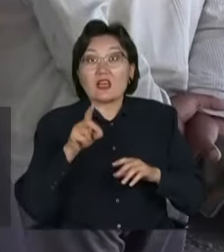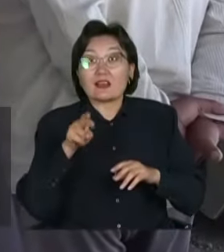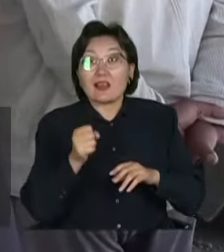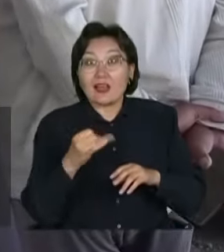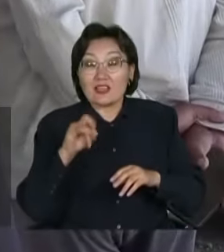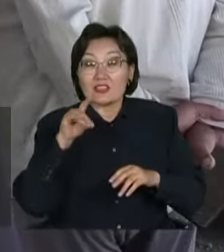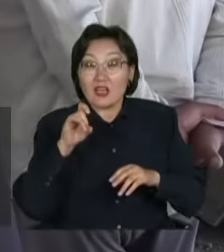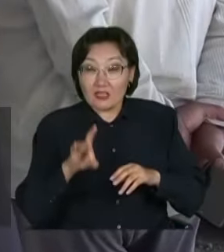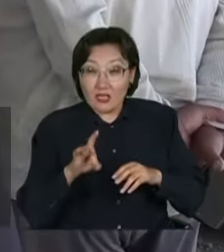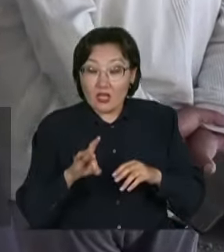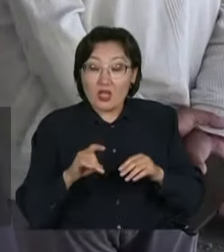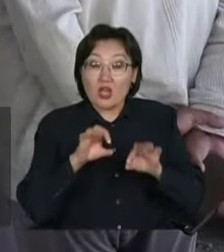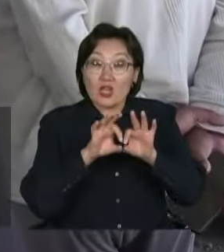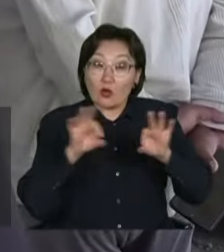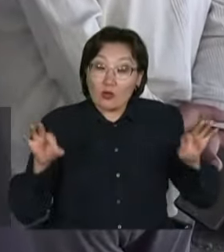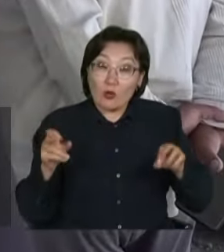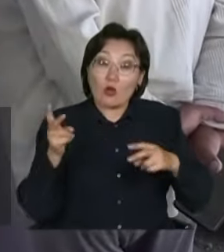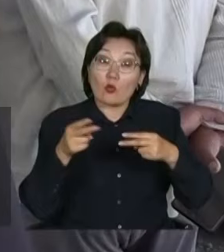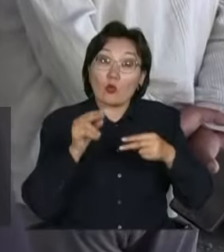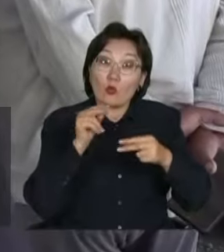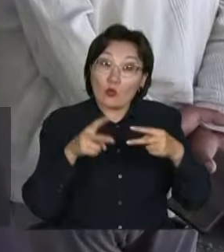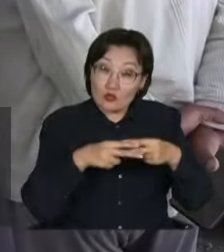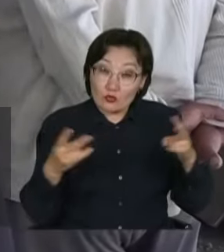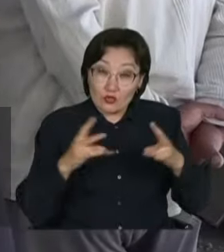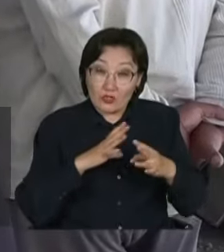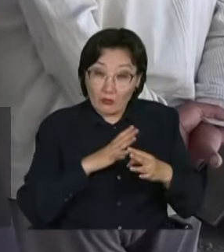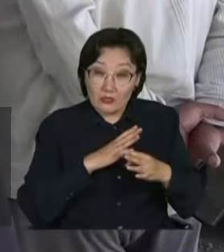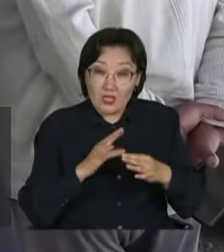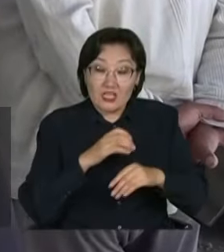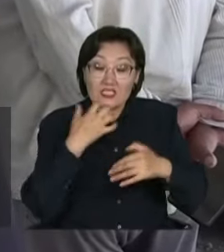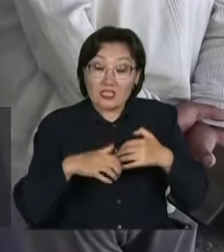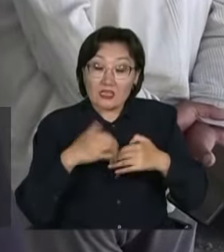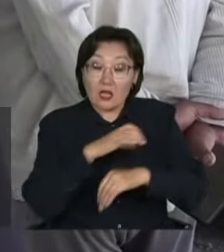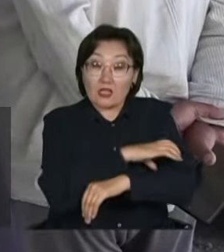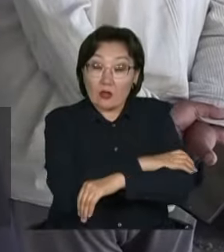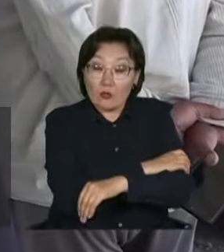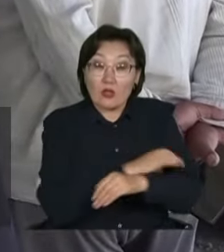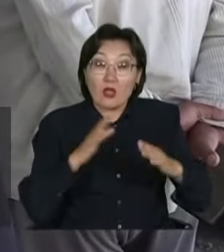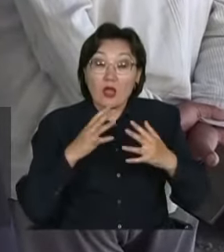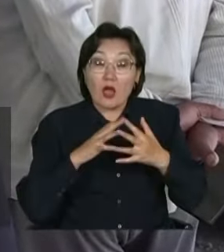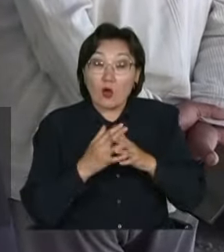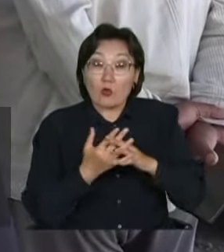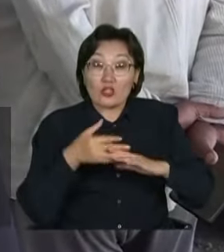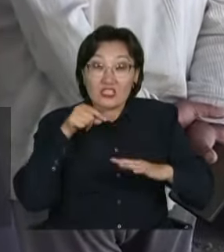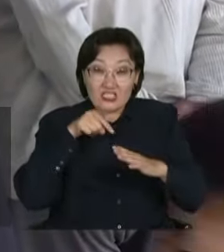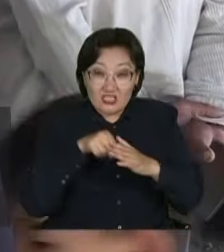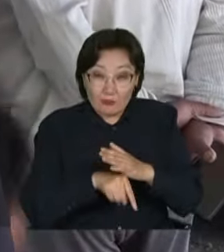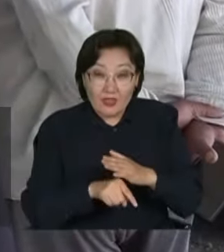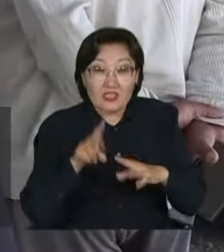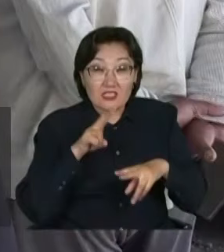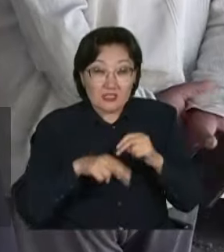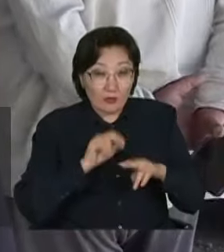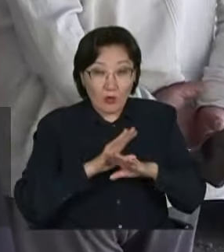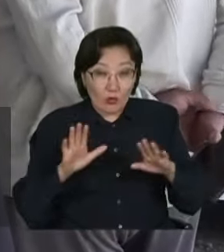средний давление. Тұрғындардан наразылық туындап жатыр ауылдың ішімен тартпауға. Ол орташа қысымды газ